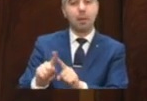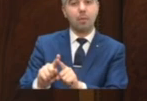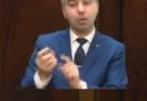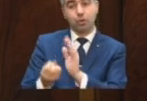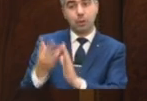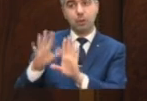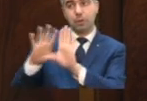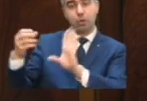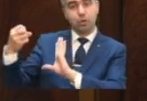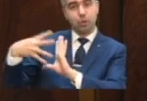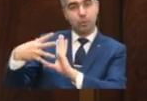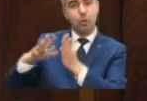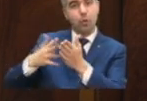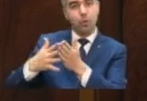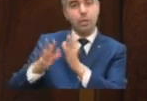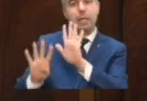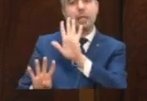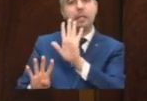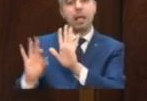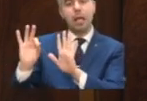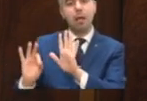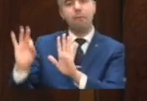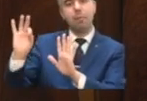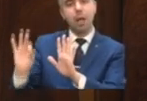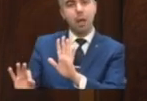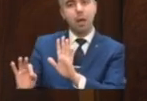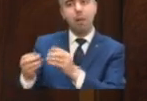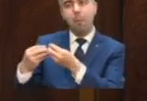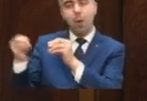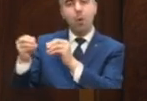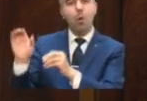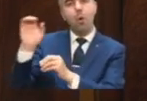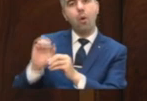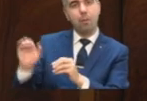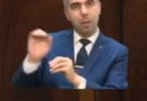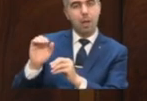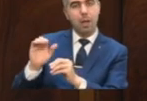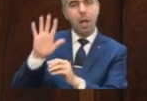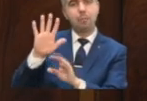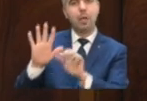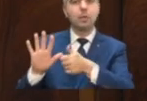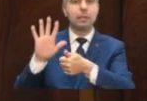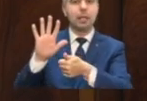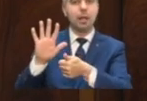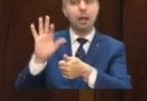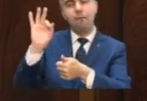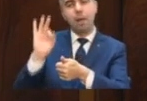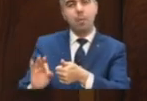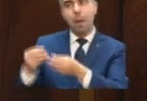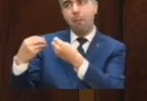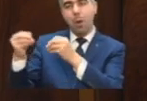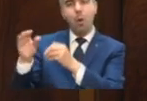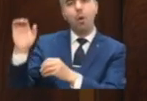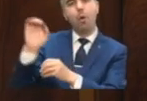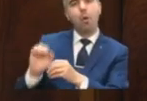غادي يموت، لان 90% ديالو كيتصدر لاوروبا، 65% ديال الصادرات ديالنا متوجهه لاوروبا، واوروبا